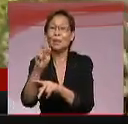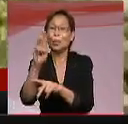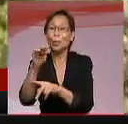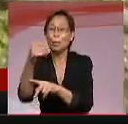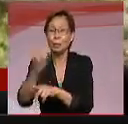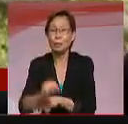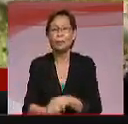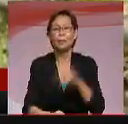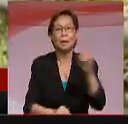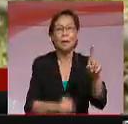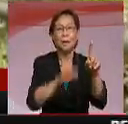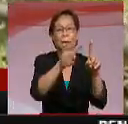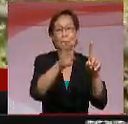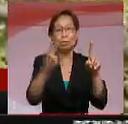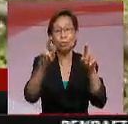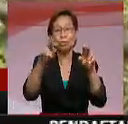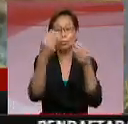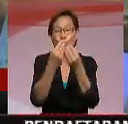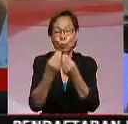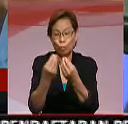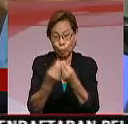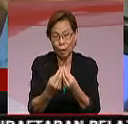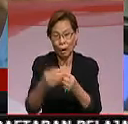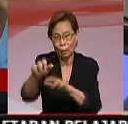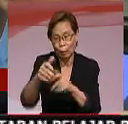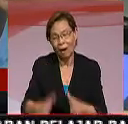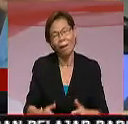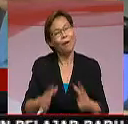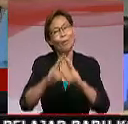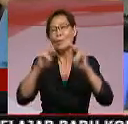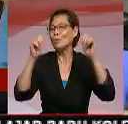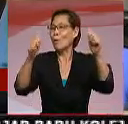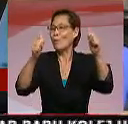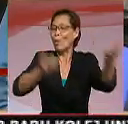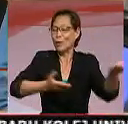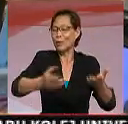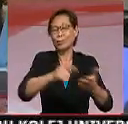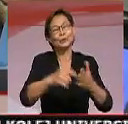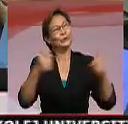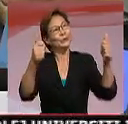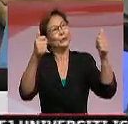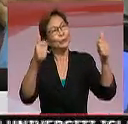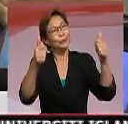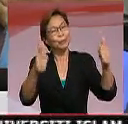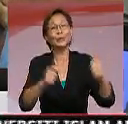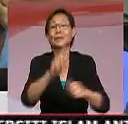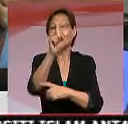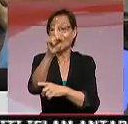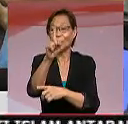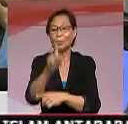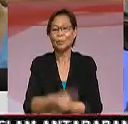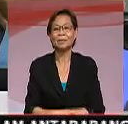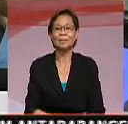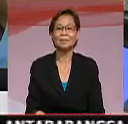1,647 orang jumlah peneroka di negeri Sabah amatlah mengalu-alukan perkhidmatan seperti ini. Kerana dia merupakan satu